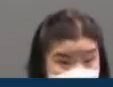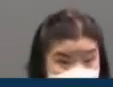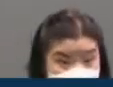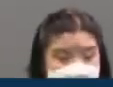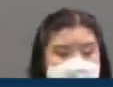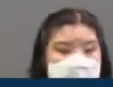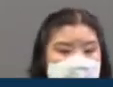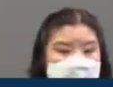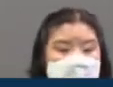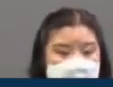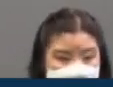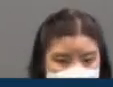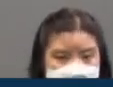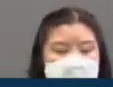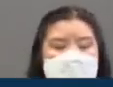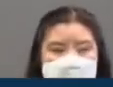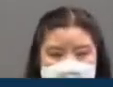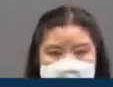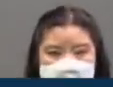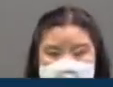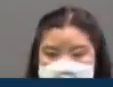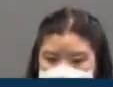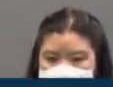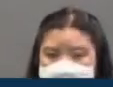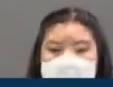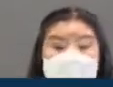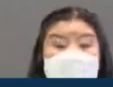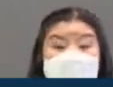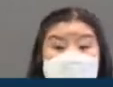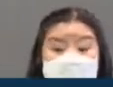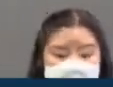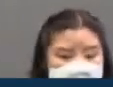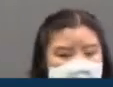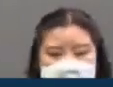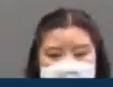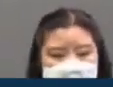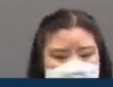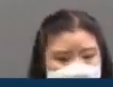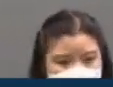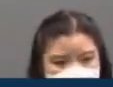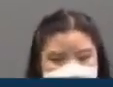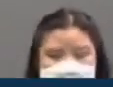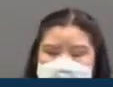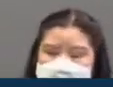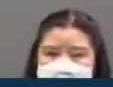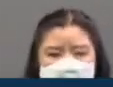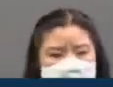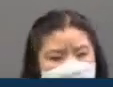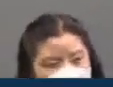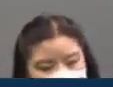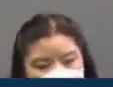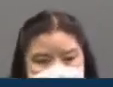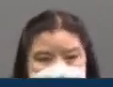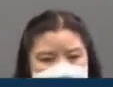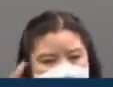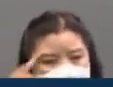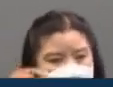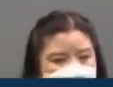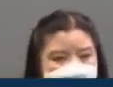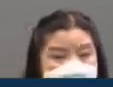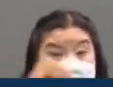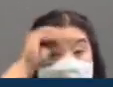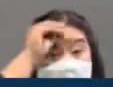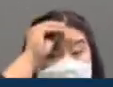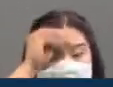ใดเกิดเหตุเพราะว่าอาคารก่อสร้างไม่ได้มาตรฐานหรือว่ามันเป็นอุบัติเหตุจริงๆที่เกิดขึ้นแต่ส่วนการเรียนการสอนนั้นยังค